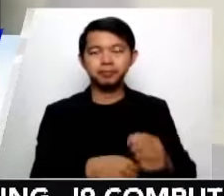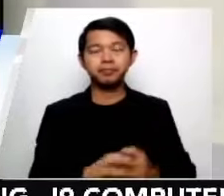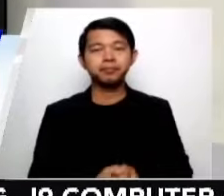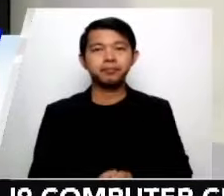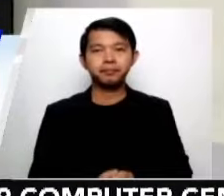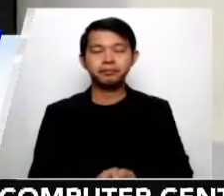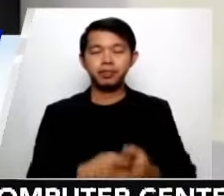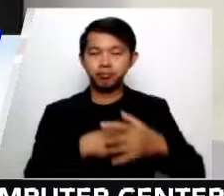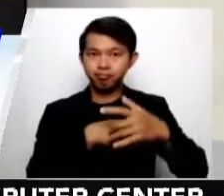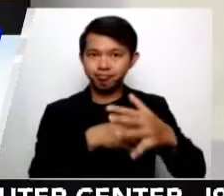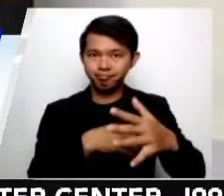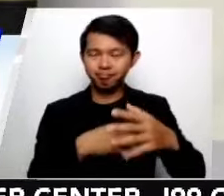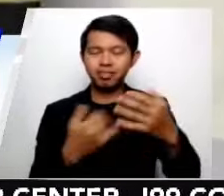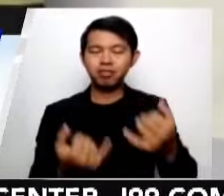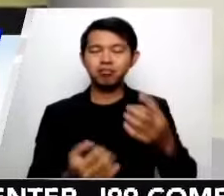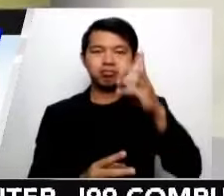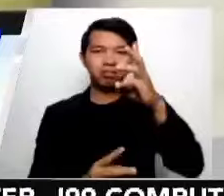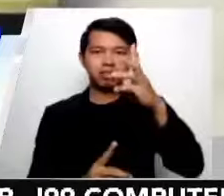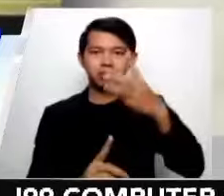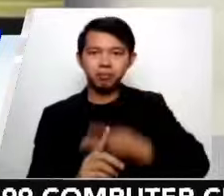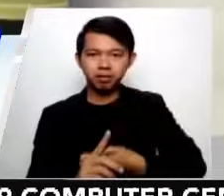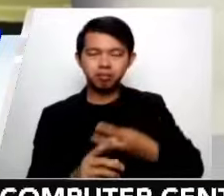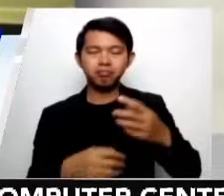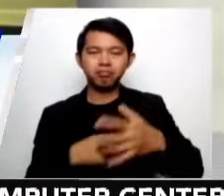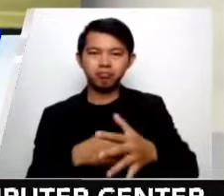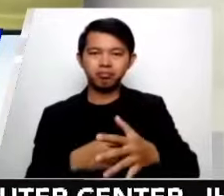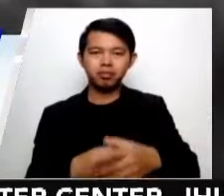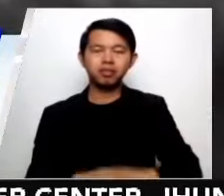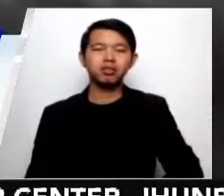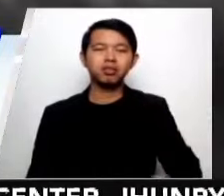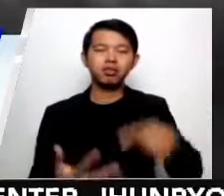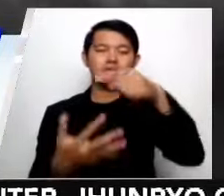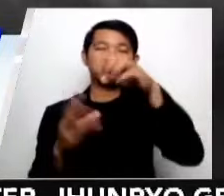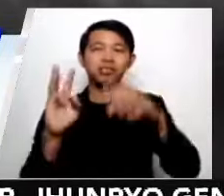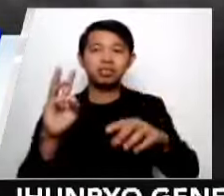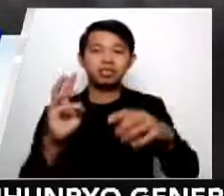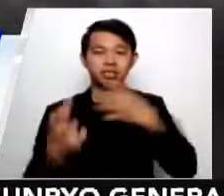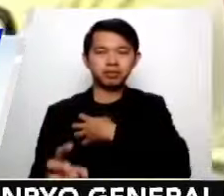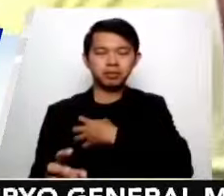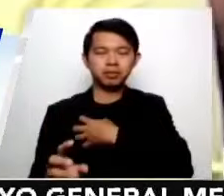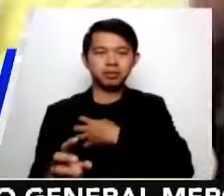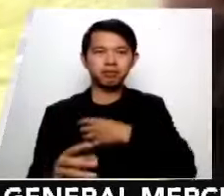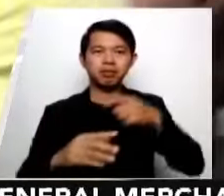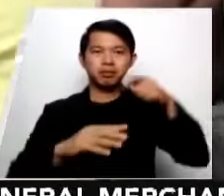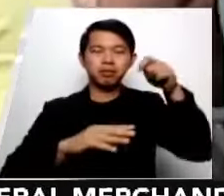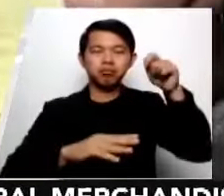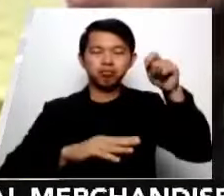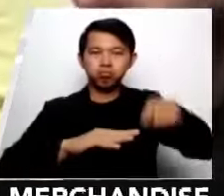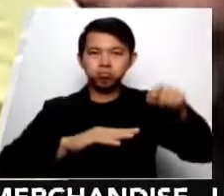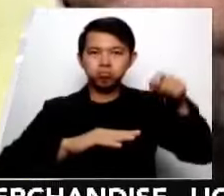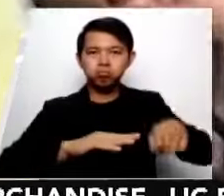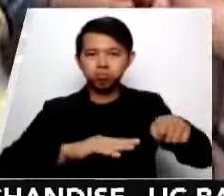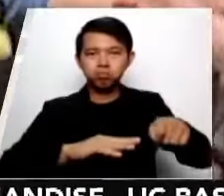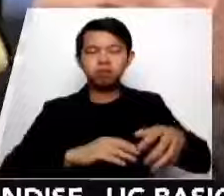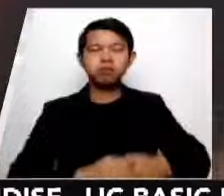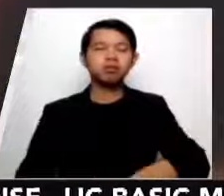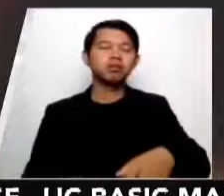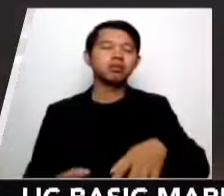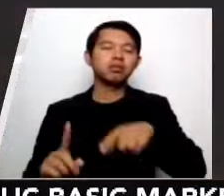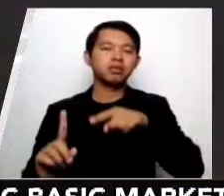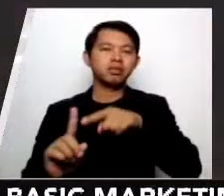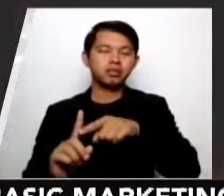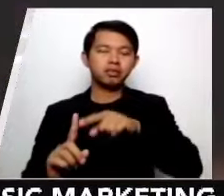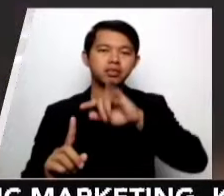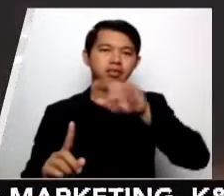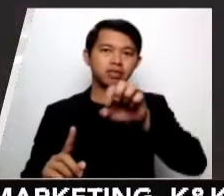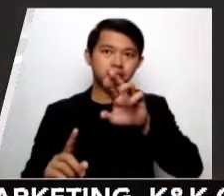6 buwan, ibinaba na ang hatol sa 6 na pulis na kinasuhan ng murder. Guilty sa homicide si Staff Sergeant Jerry Maliban. Sabi